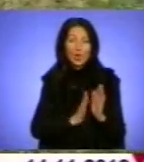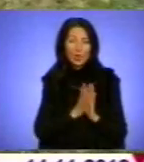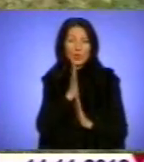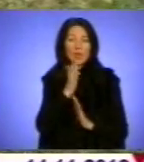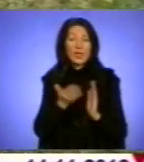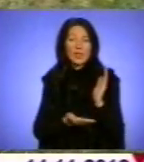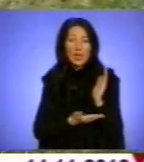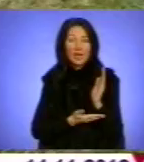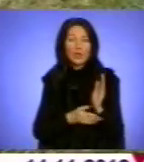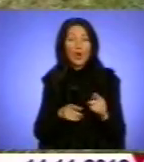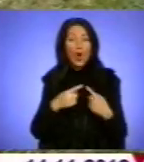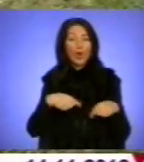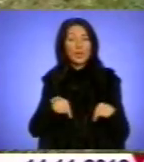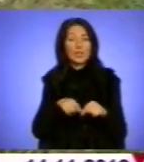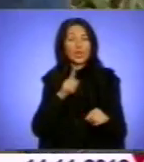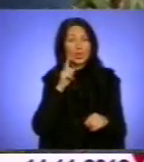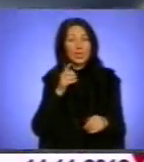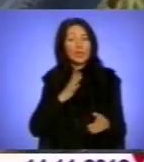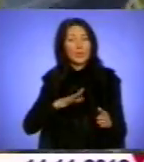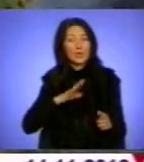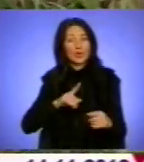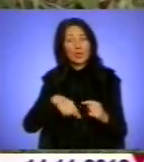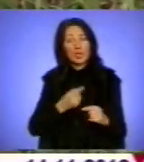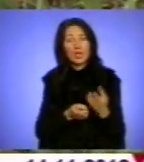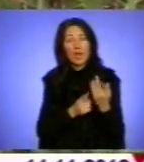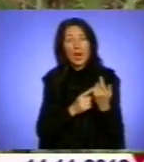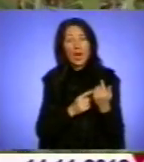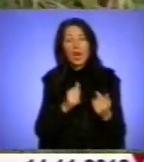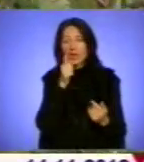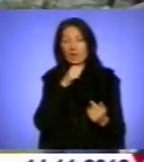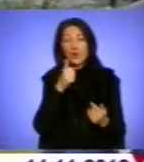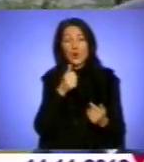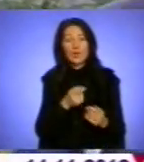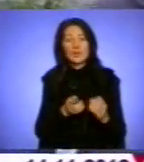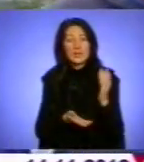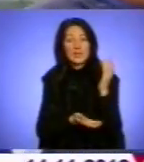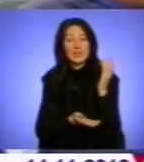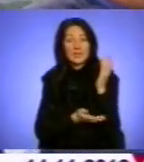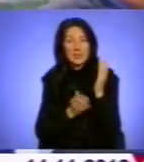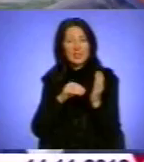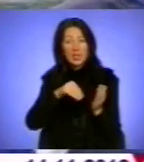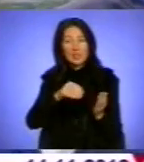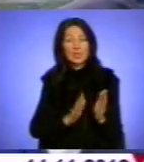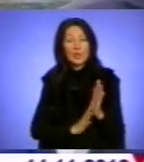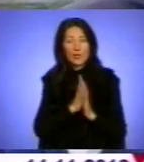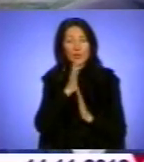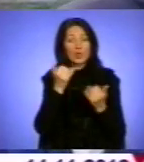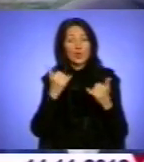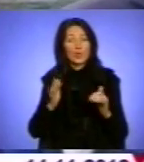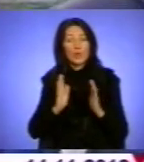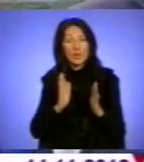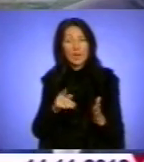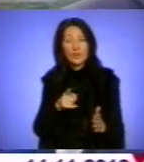Організатори озеленення сподіваються, що за кілька років із саджанців виросте чудова алея. Ті дерева, що посаджені в парках, їх ніхто не ламає. Але є